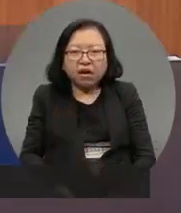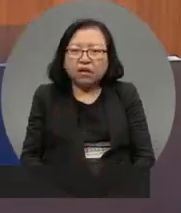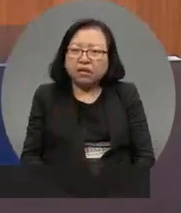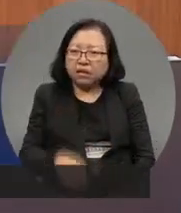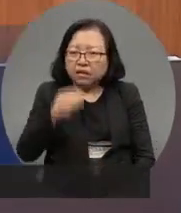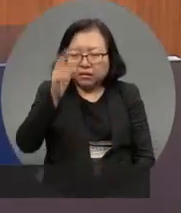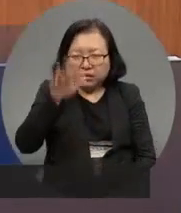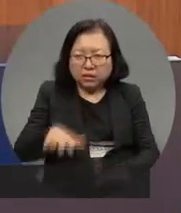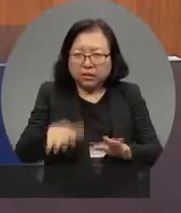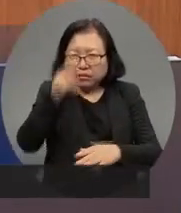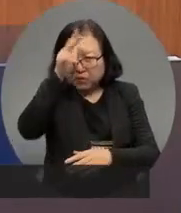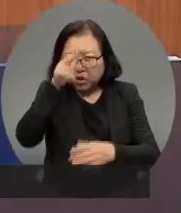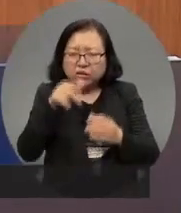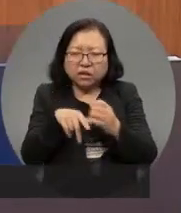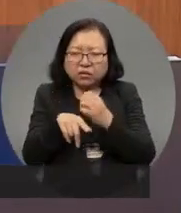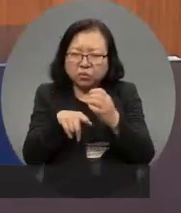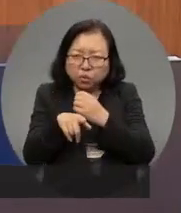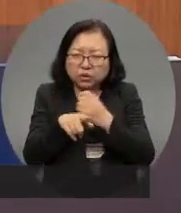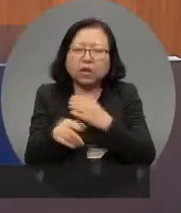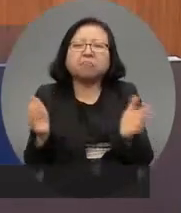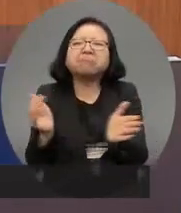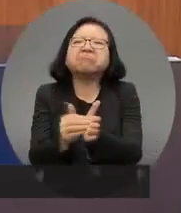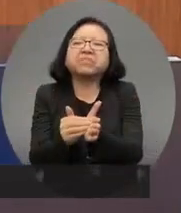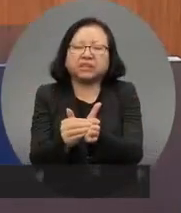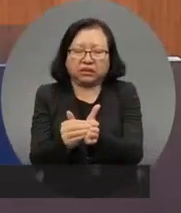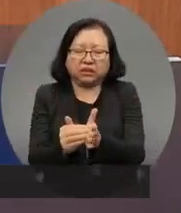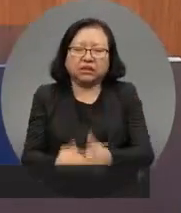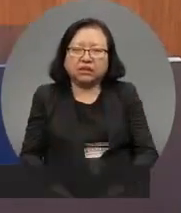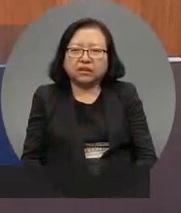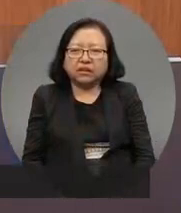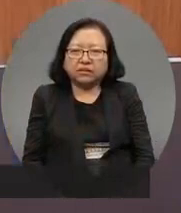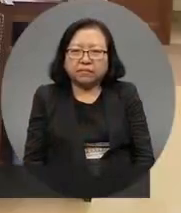경찰 조사나 이런 것들을 통해서 이미 다 밝혀진 사안들이고.